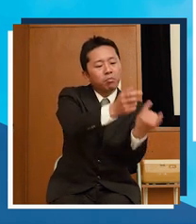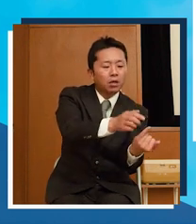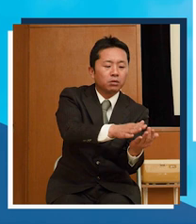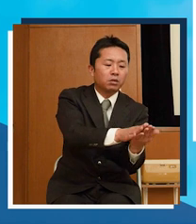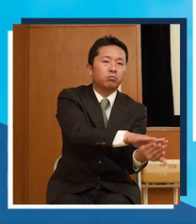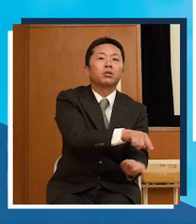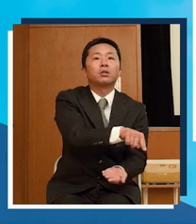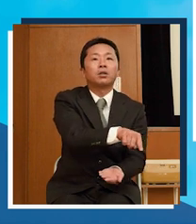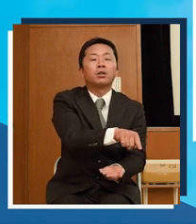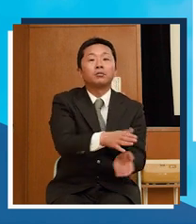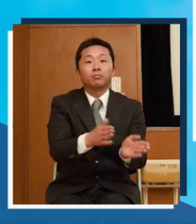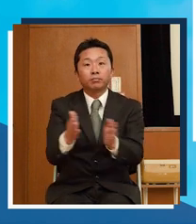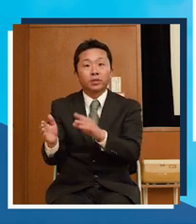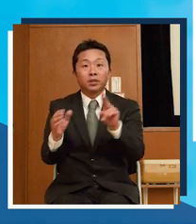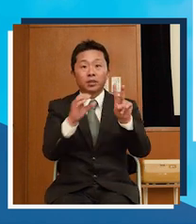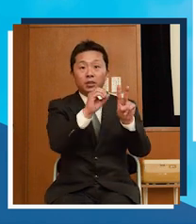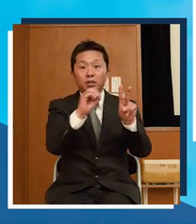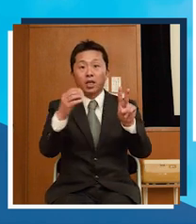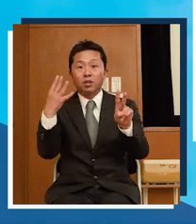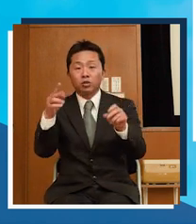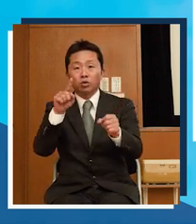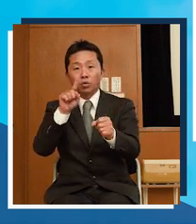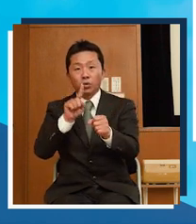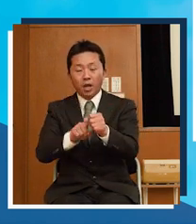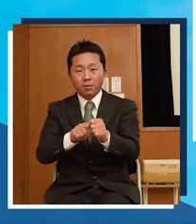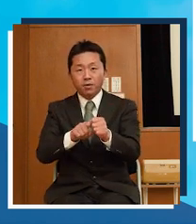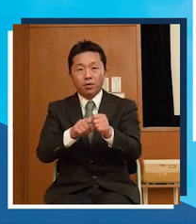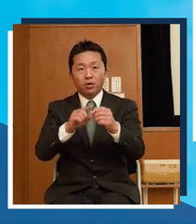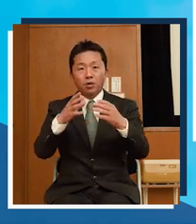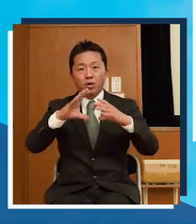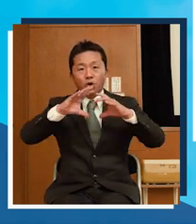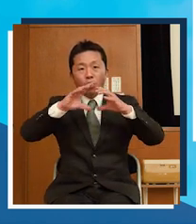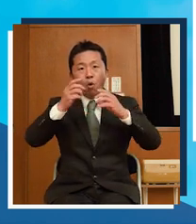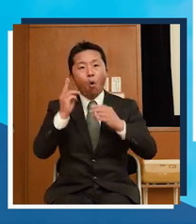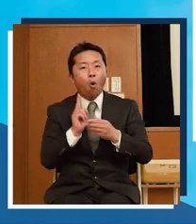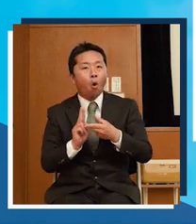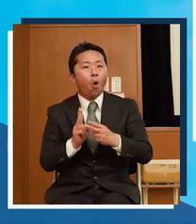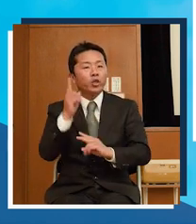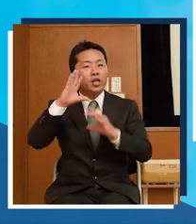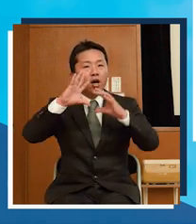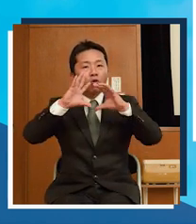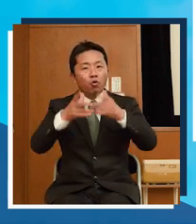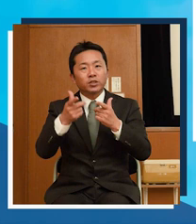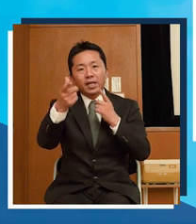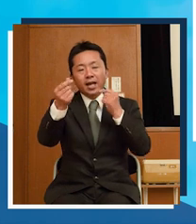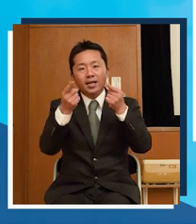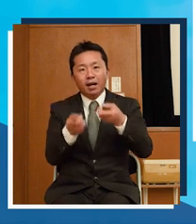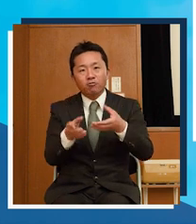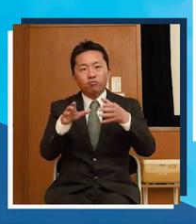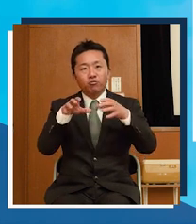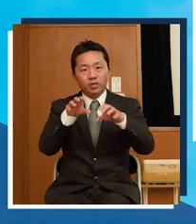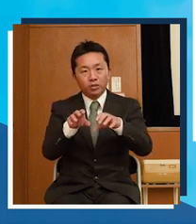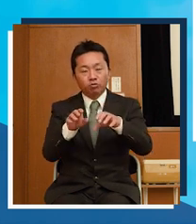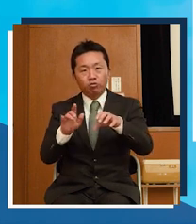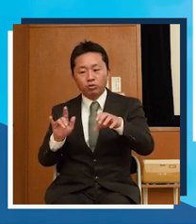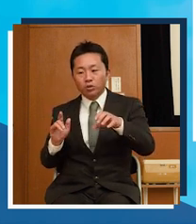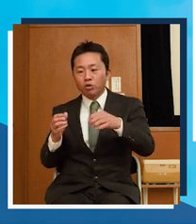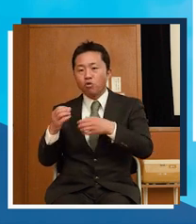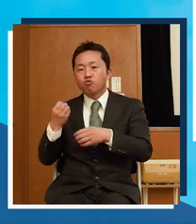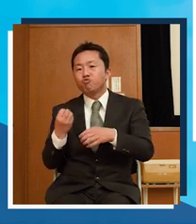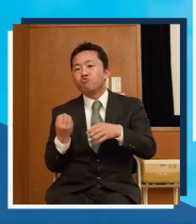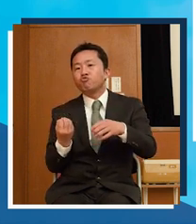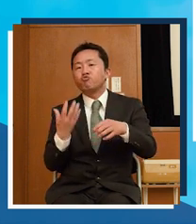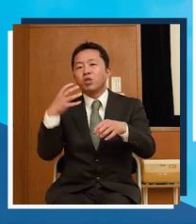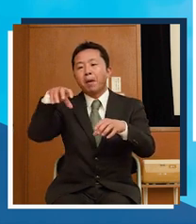の例をあげますと2004年ギノ湾市の沖縄国際大学に隣接する不天馬地に所属する海兵隊の